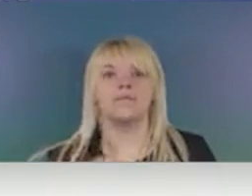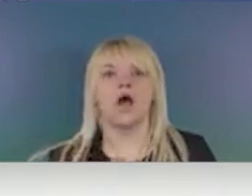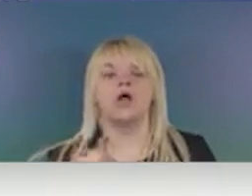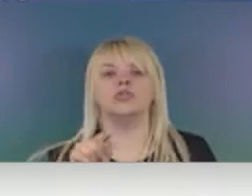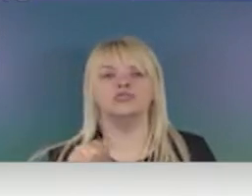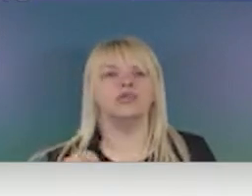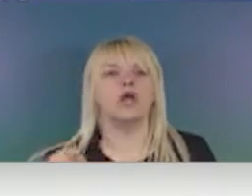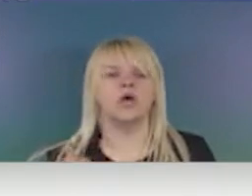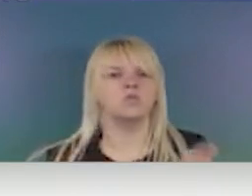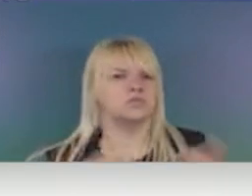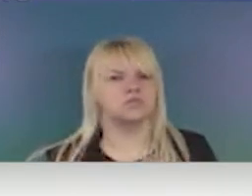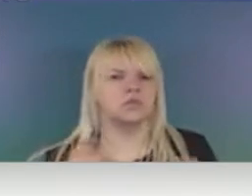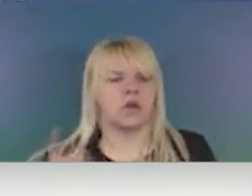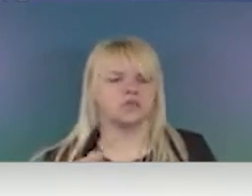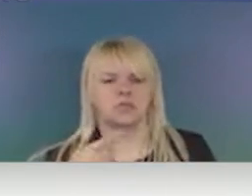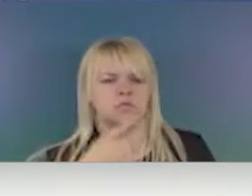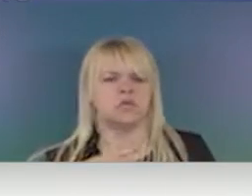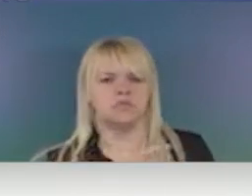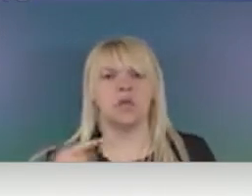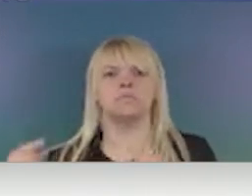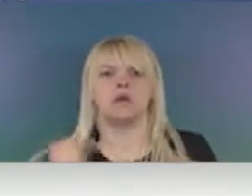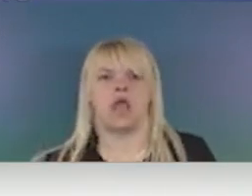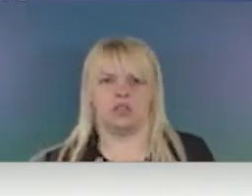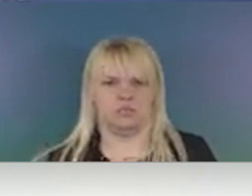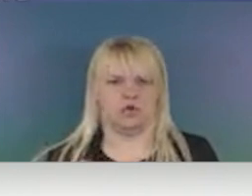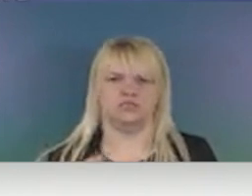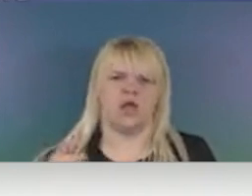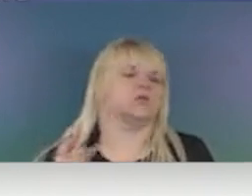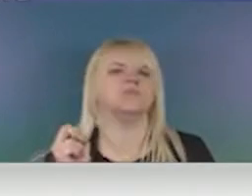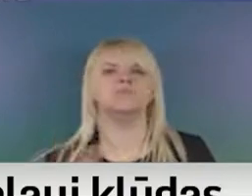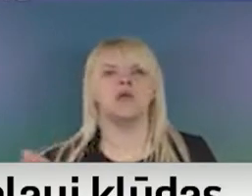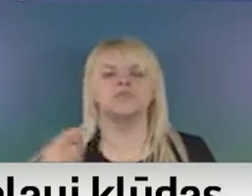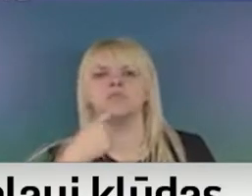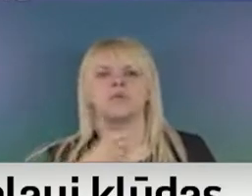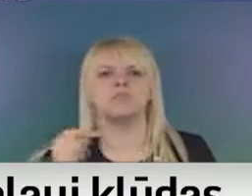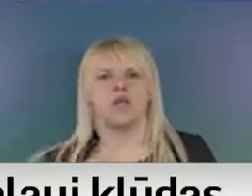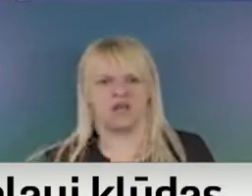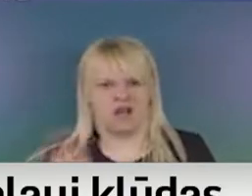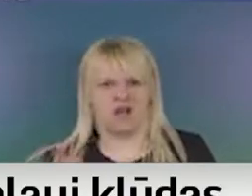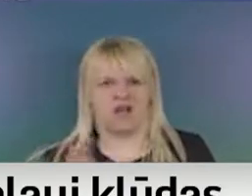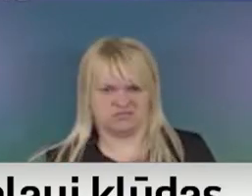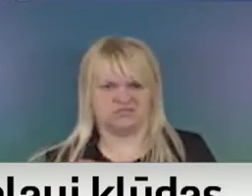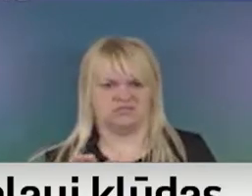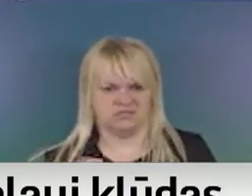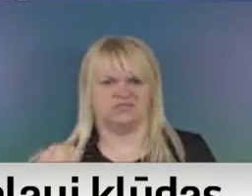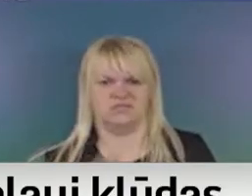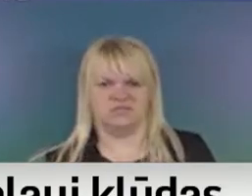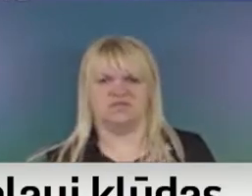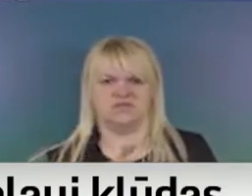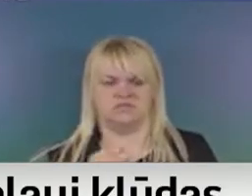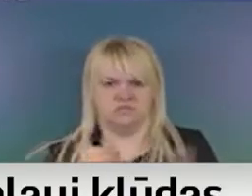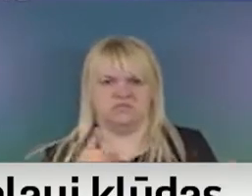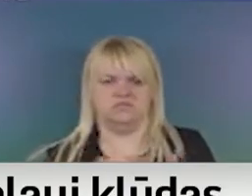uztraucošākais, ir tas, ka bieži vien mēs dzirdējām pretreakciju no pašvaldību speciālistiem par to, ka bet kā, nu mēs taču izdarījām visu pēc